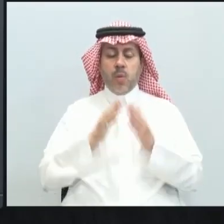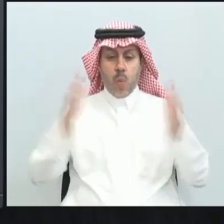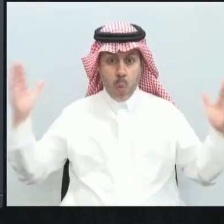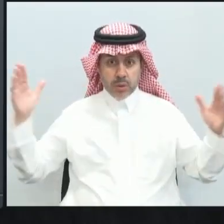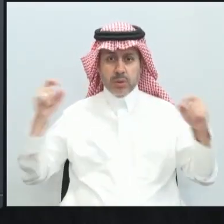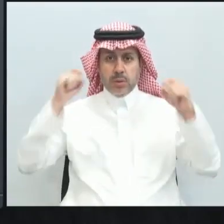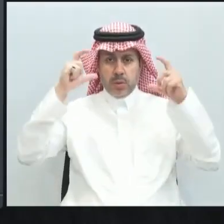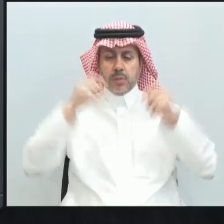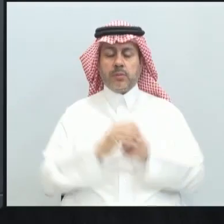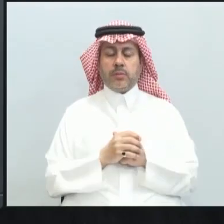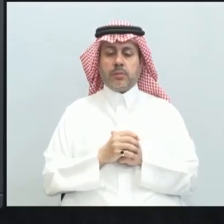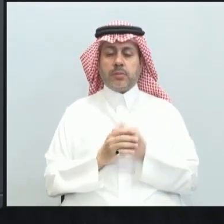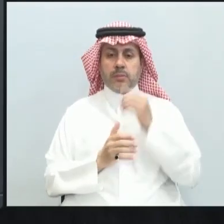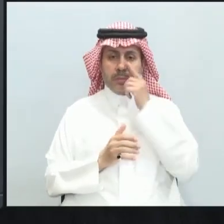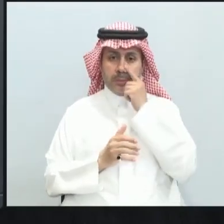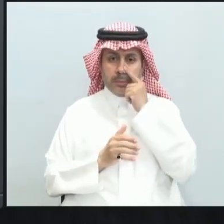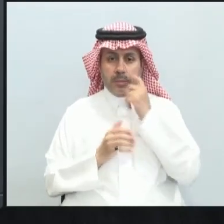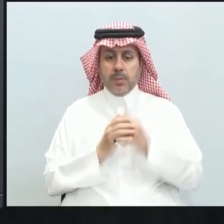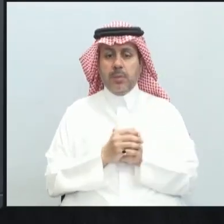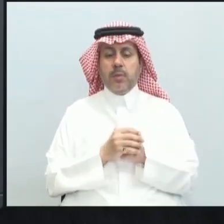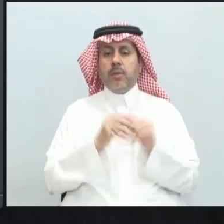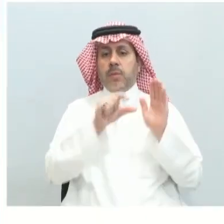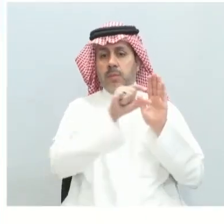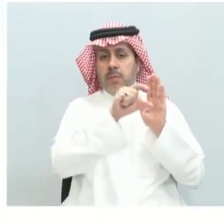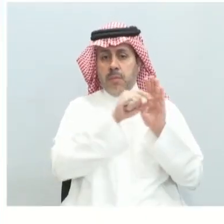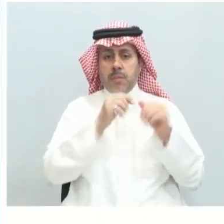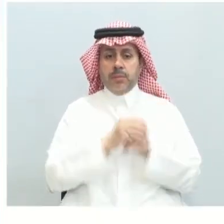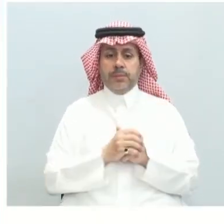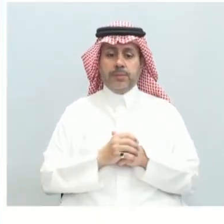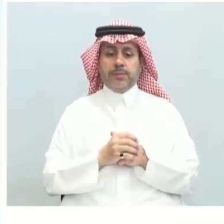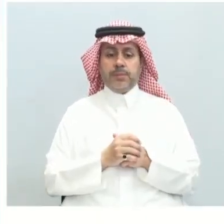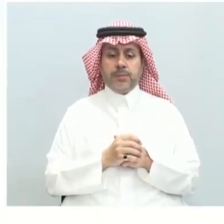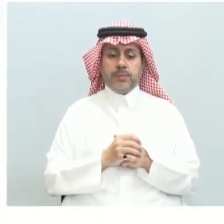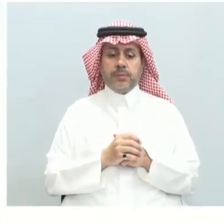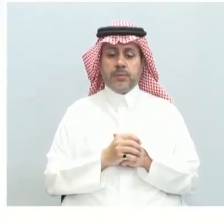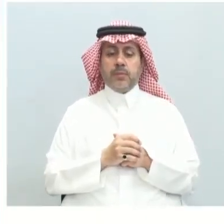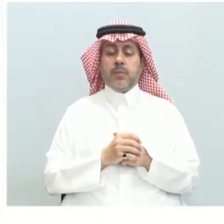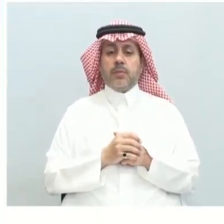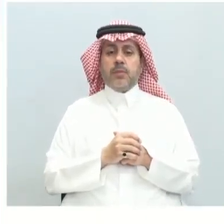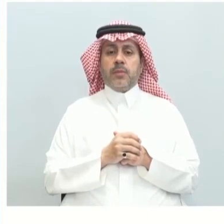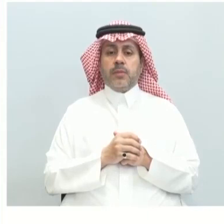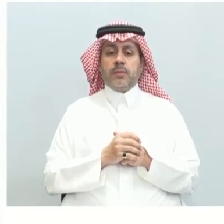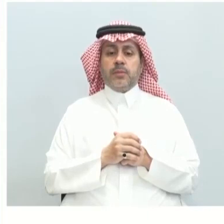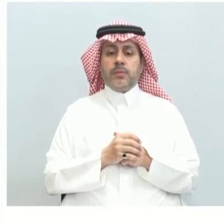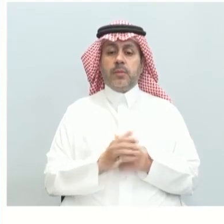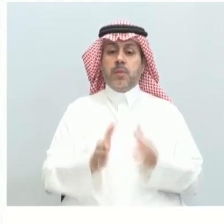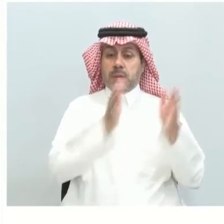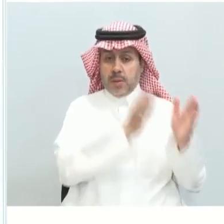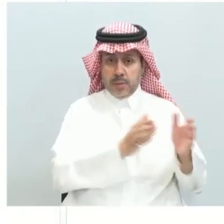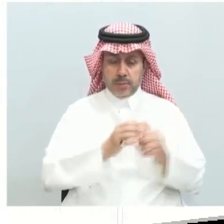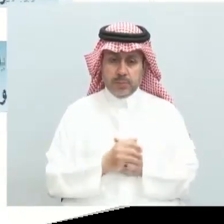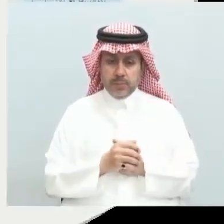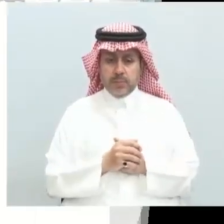لهذه السوره وما فيها من موضوعات اذا هذا ما يتعلق بالاهداف المرسومه لدرسنا بعد هذا